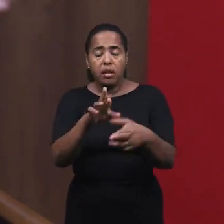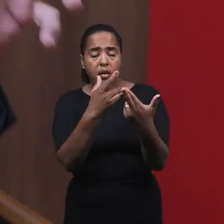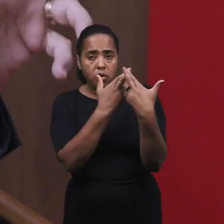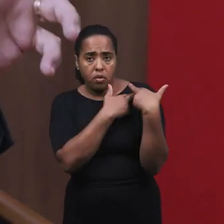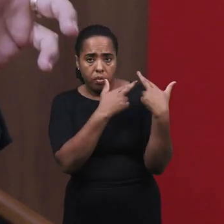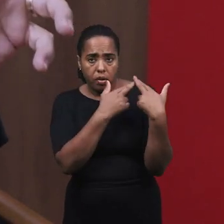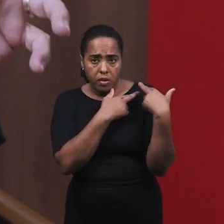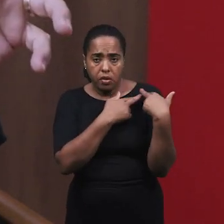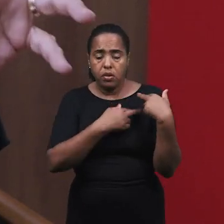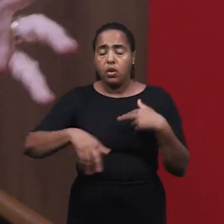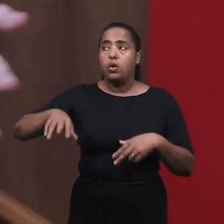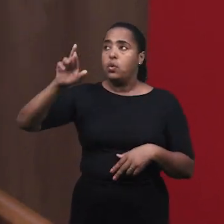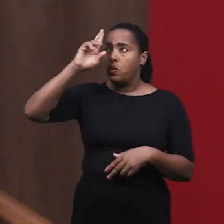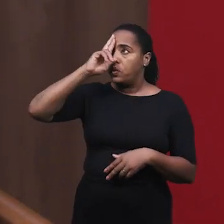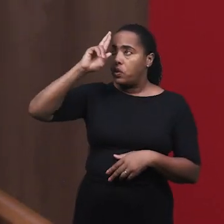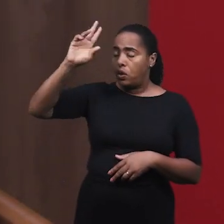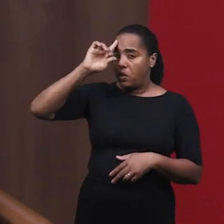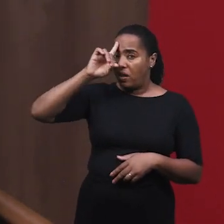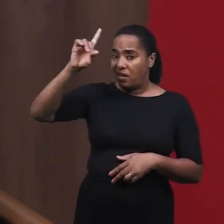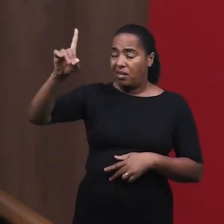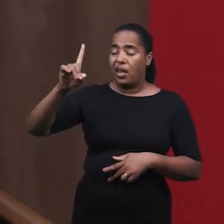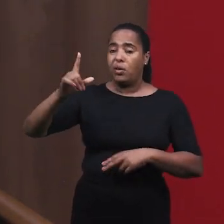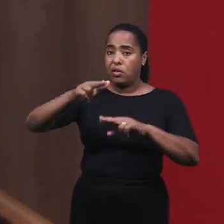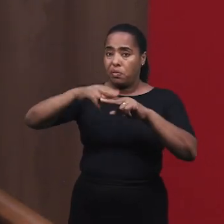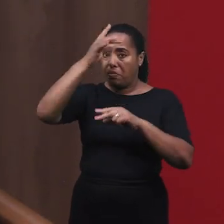par Dieu à travers le Saint-Esprit, par la foi en Jésus,